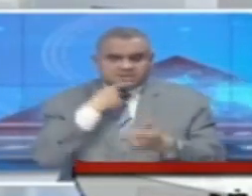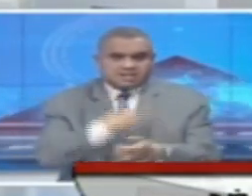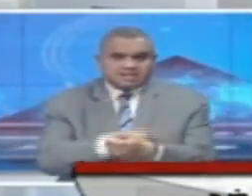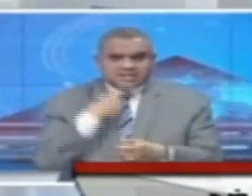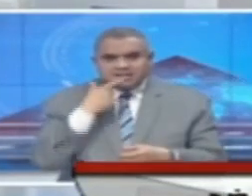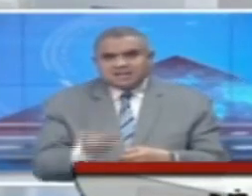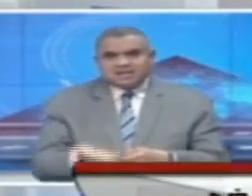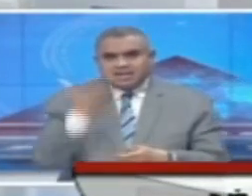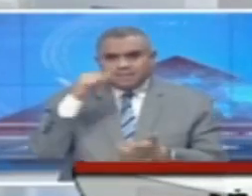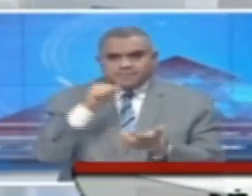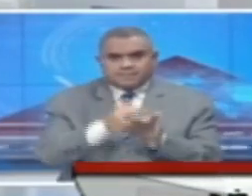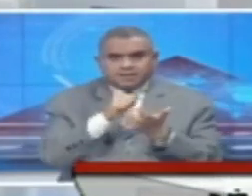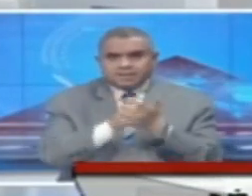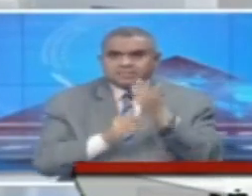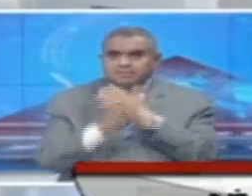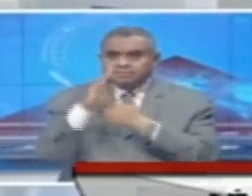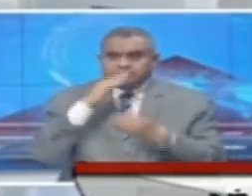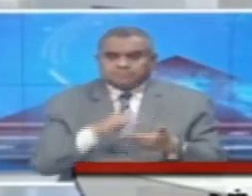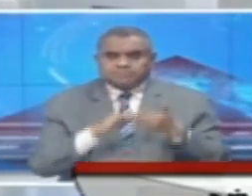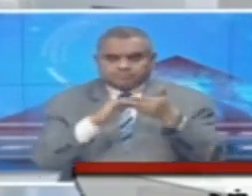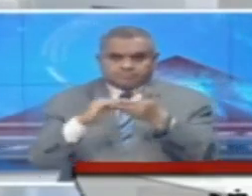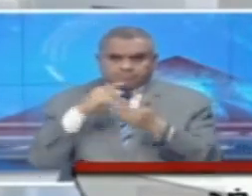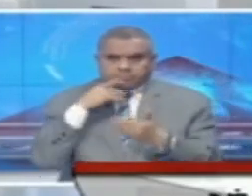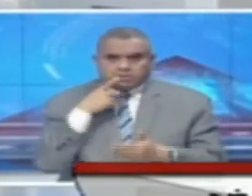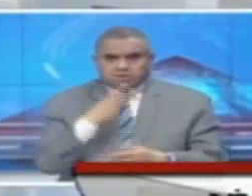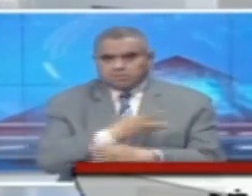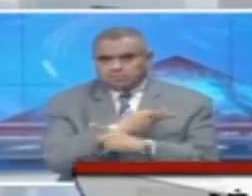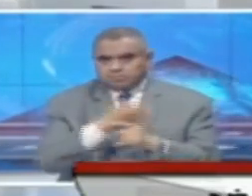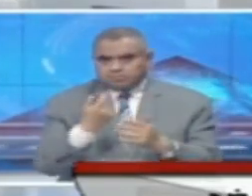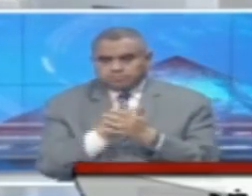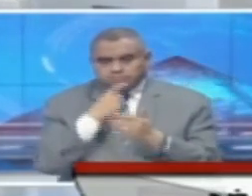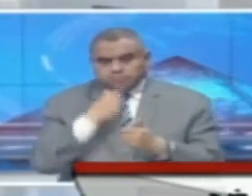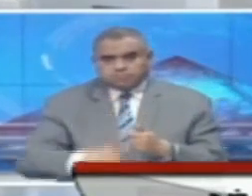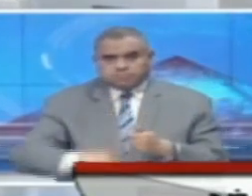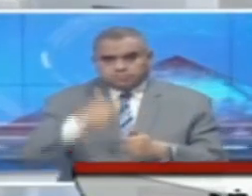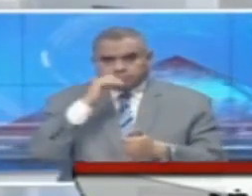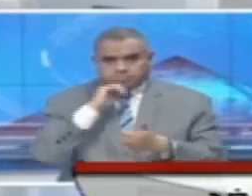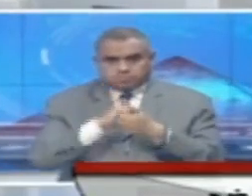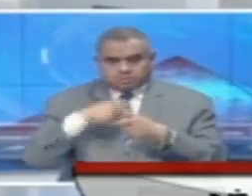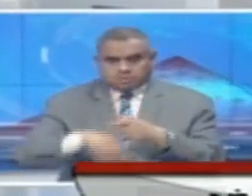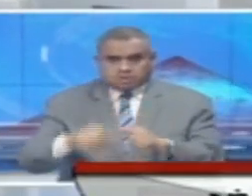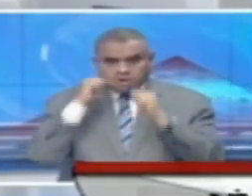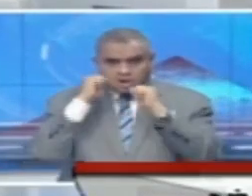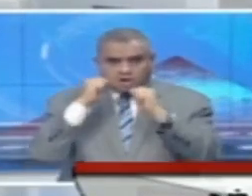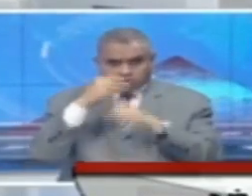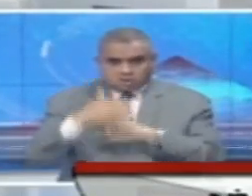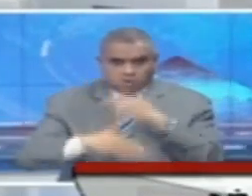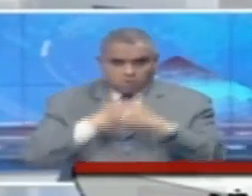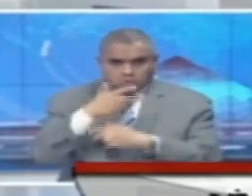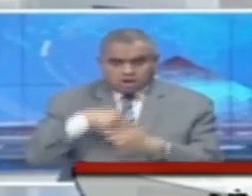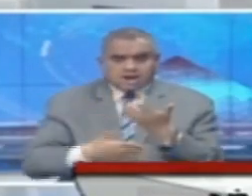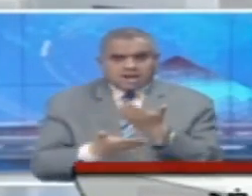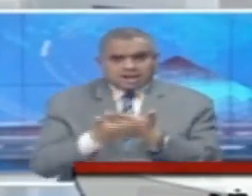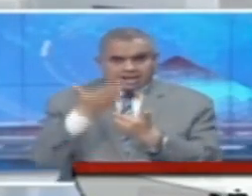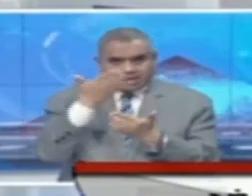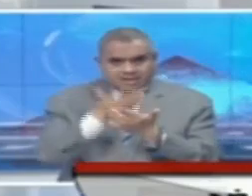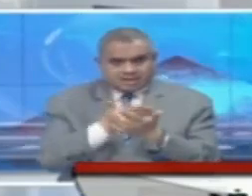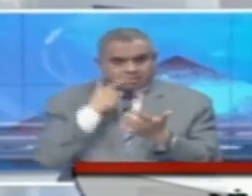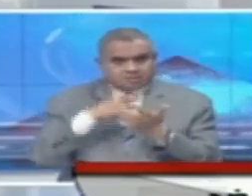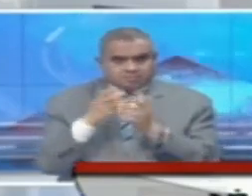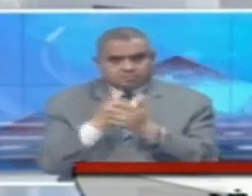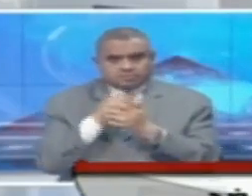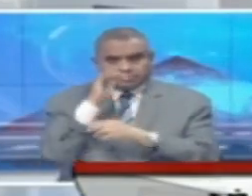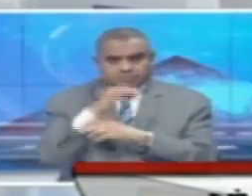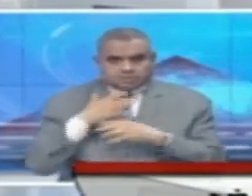في المنازل. أؤكد لك أن على كافة المستويات بعد هذه الثورة هناك طفرة نوعية في الخدمات